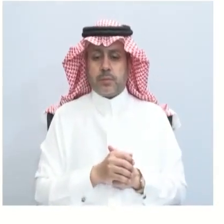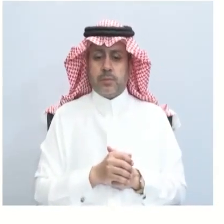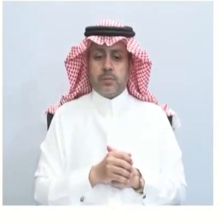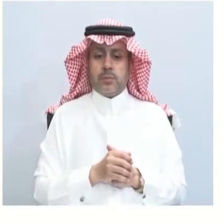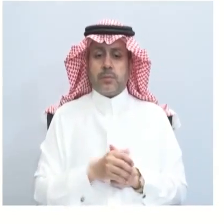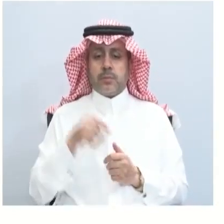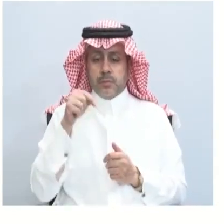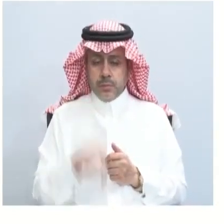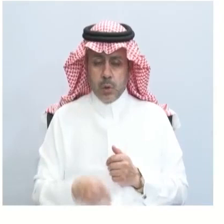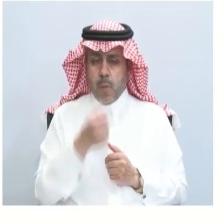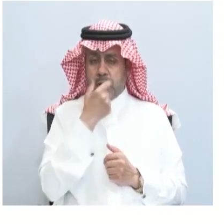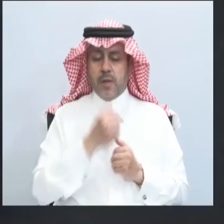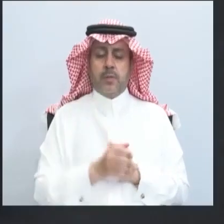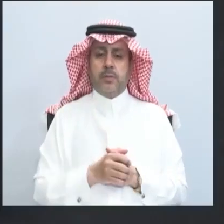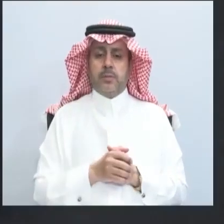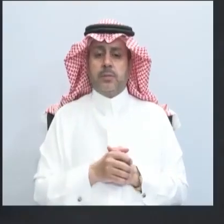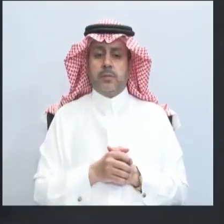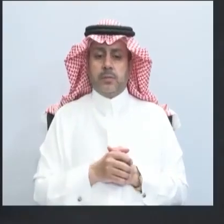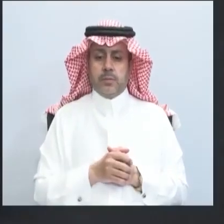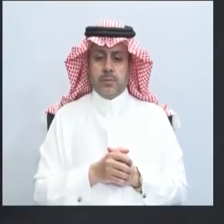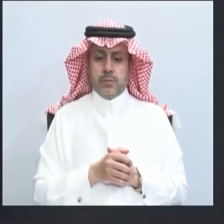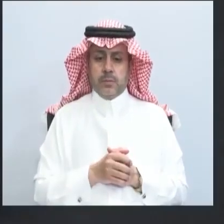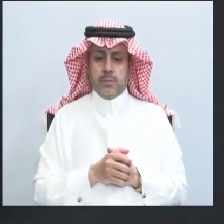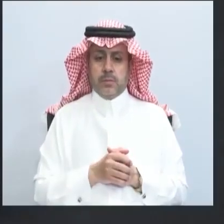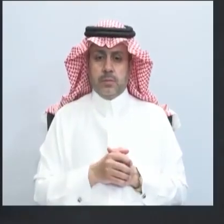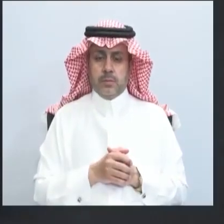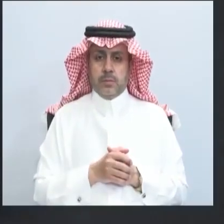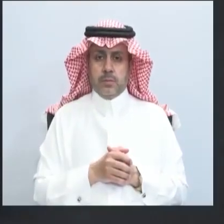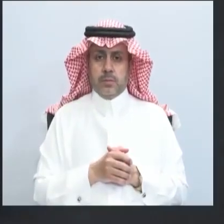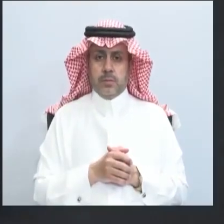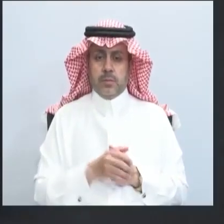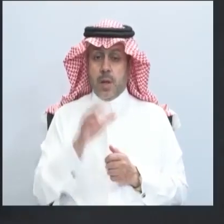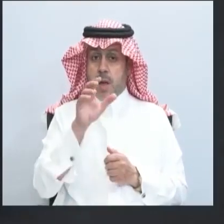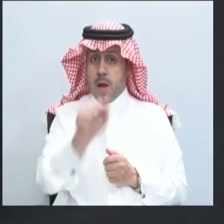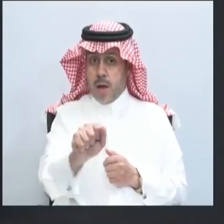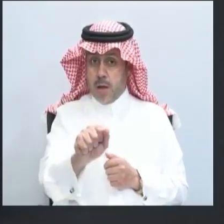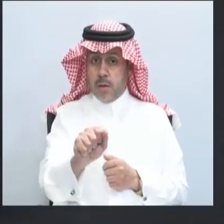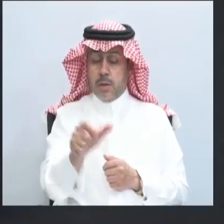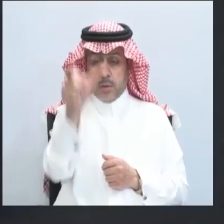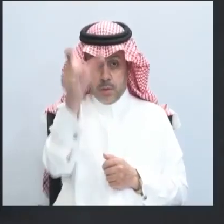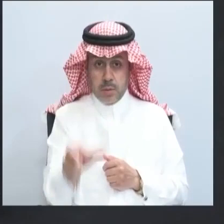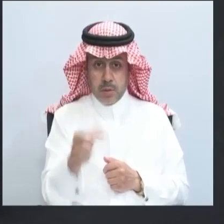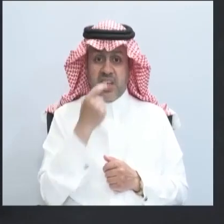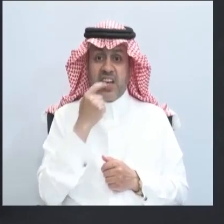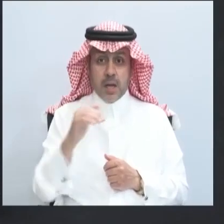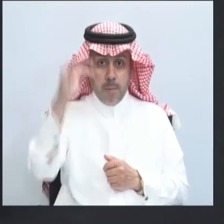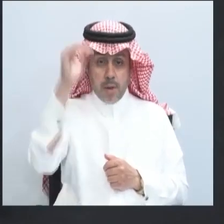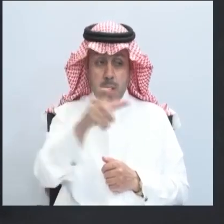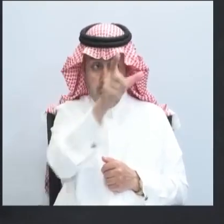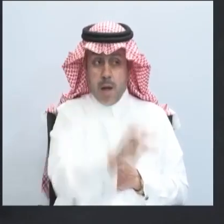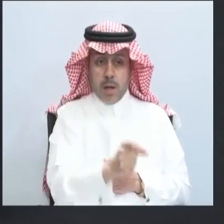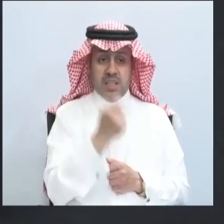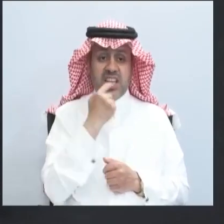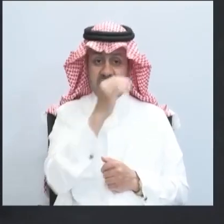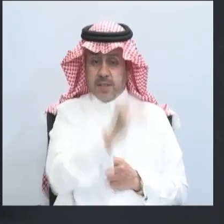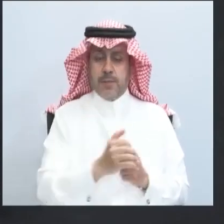حديث اليوم الذي باذن الله تعتي على بيان هذا الحديث حق الكبير وحق الصغير وهل